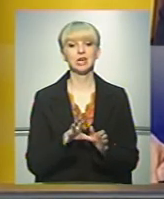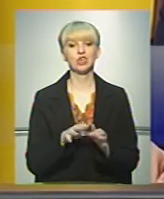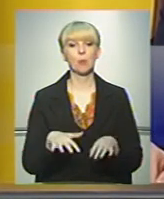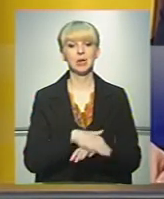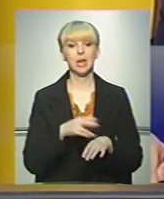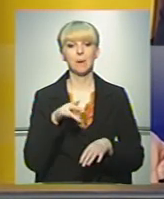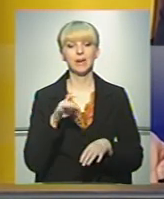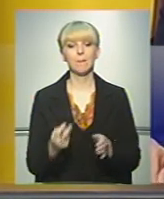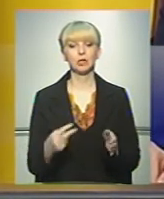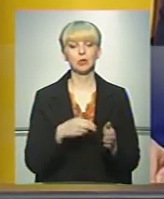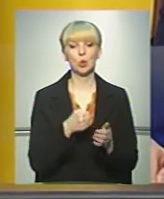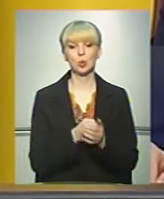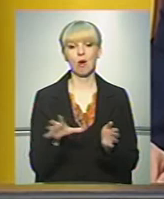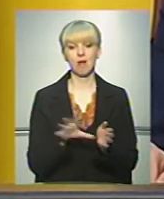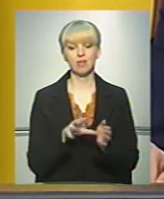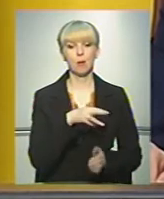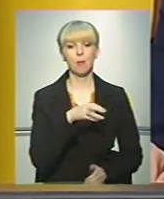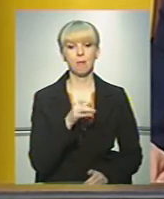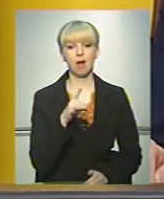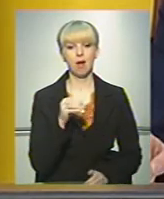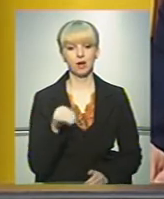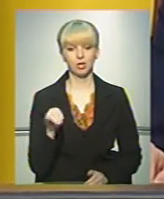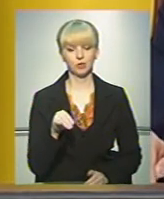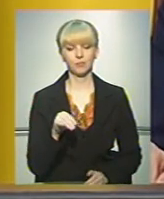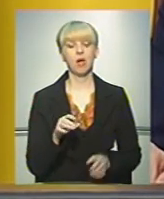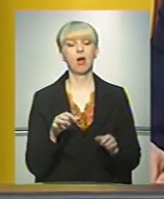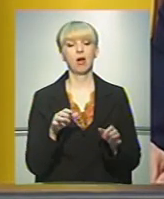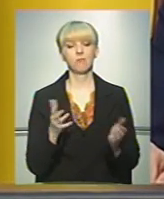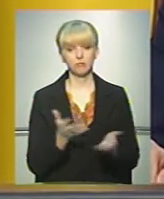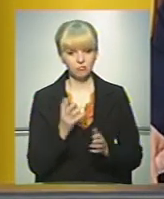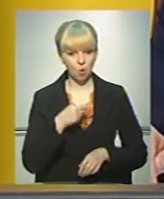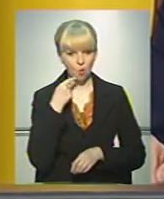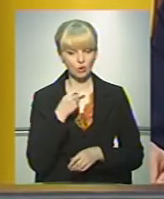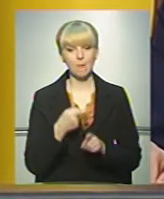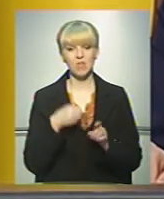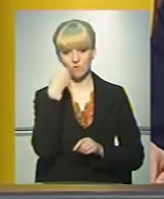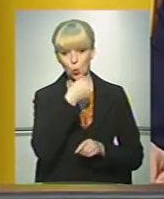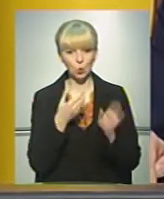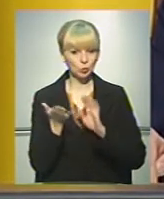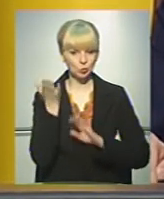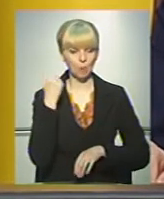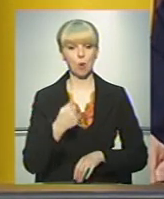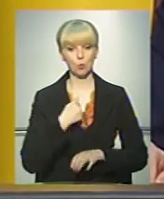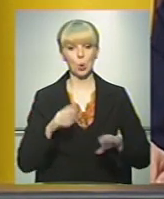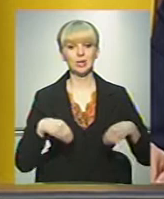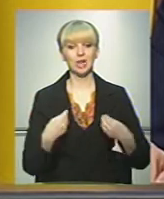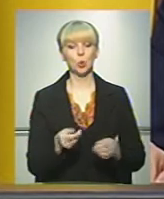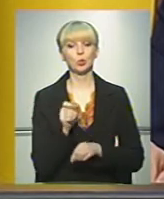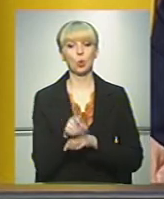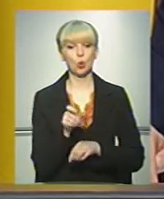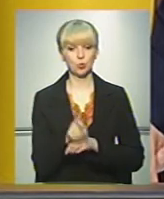при підключенні до електричних мереж. Вкотре наголошую, півроку тому мною дано